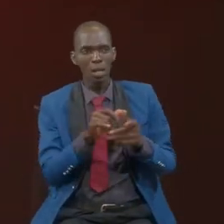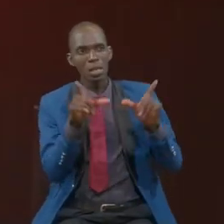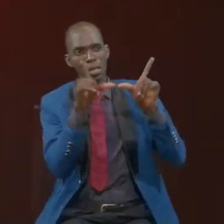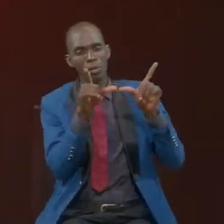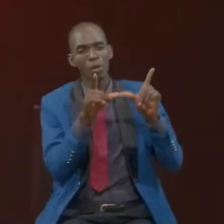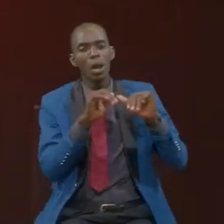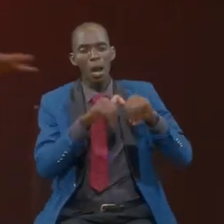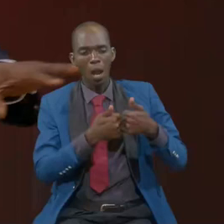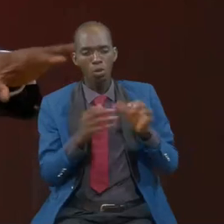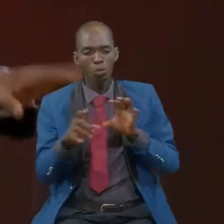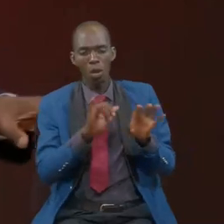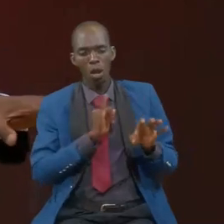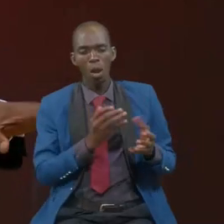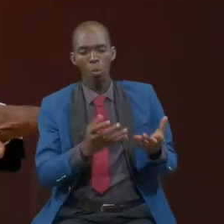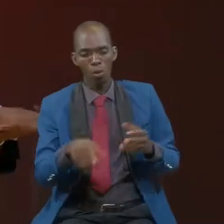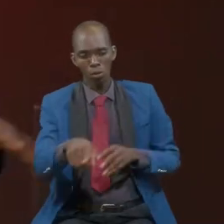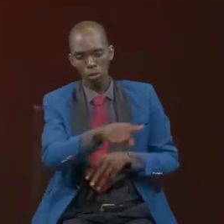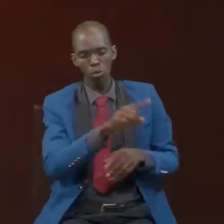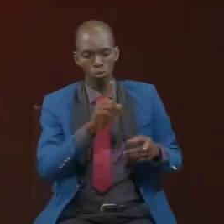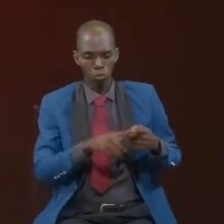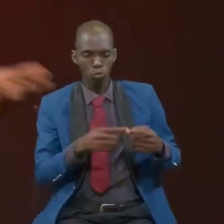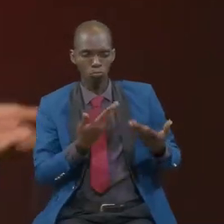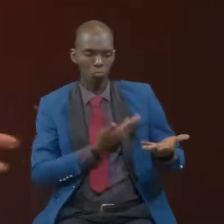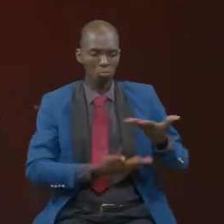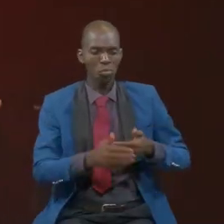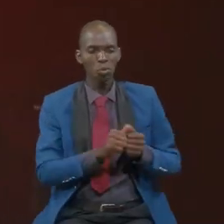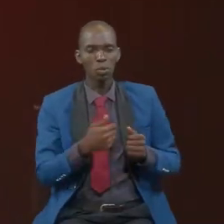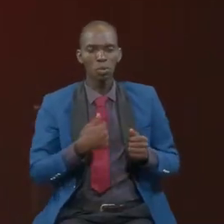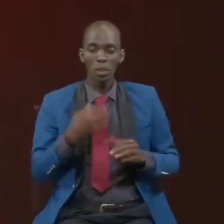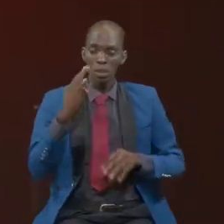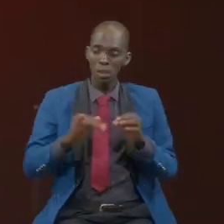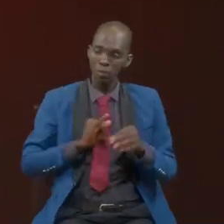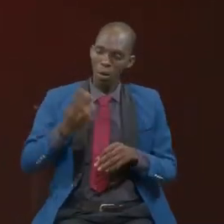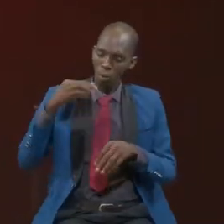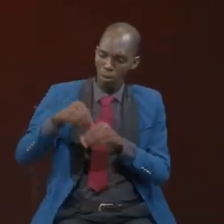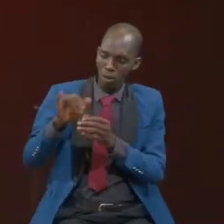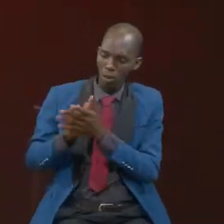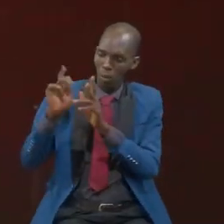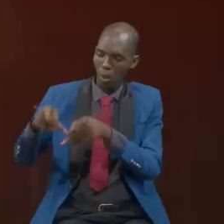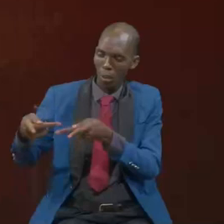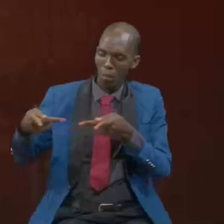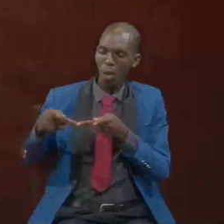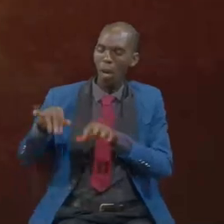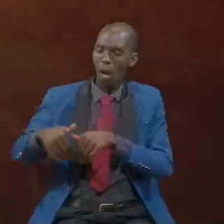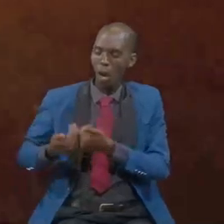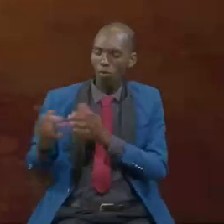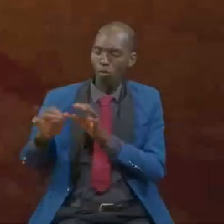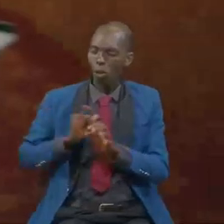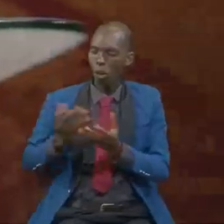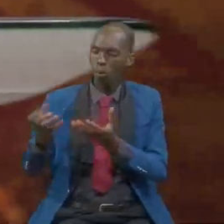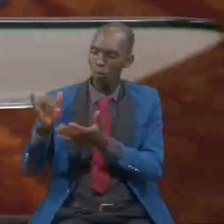position comment vous come si j'étais à sa position comment voudrais-je qu'il vive avec avec moi la loi